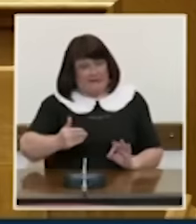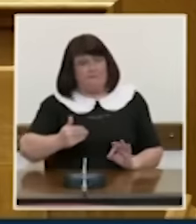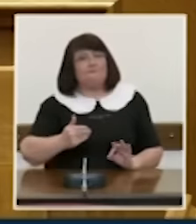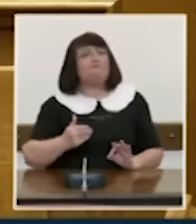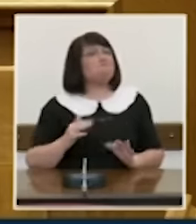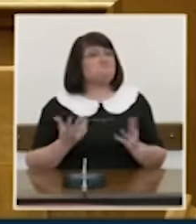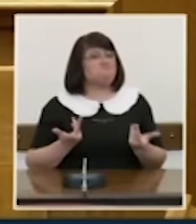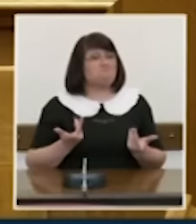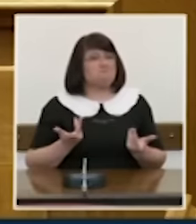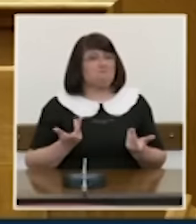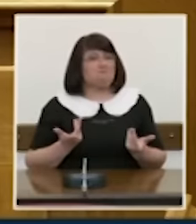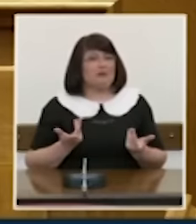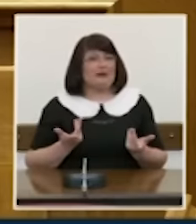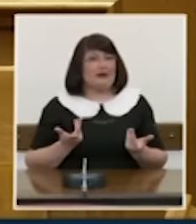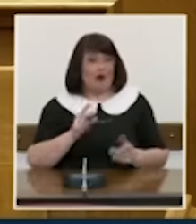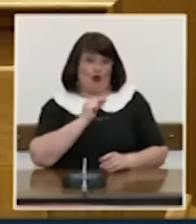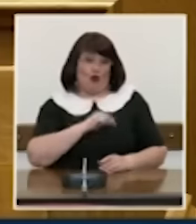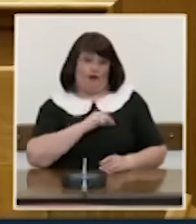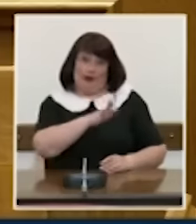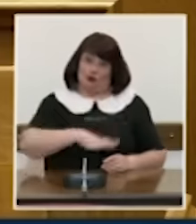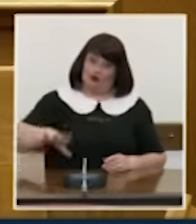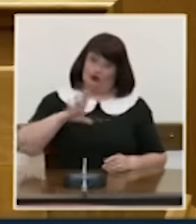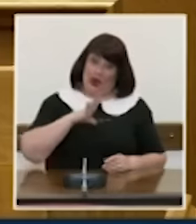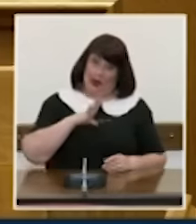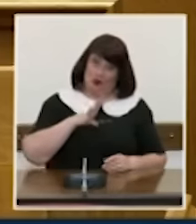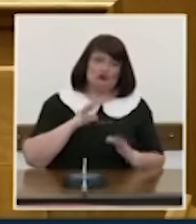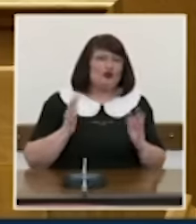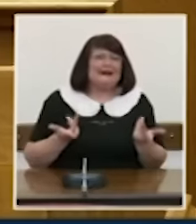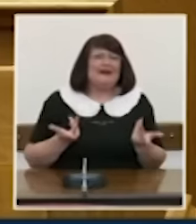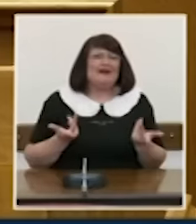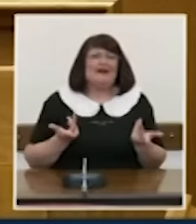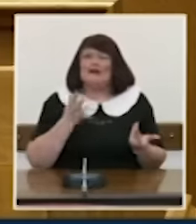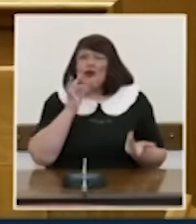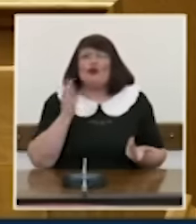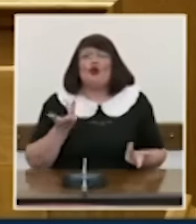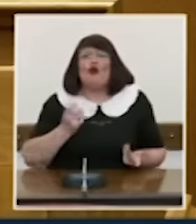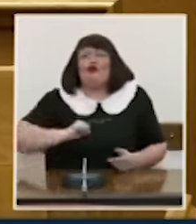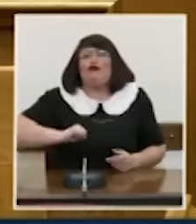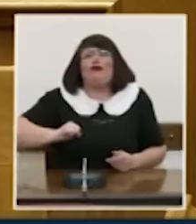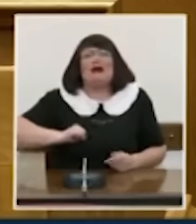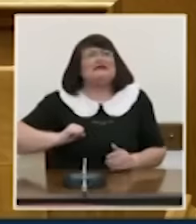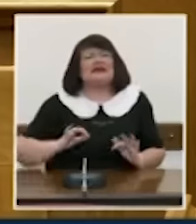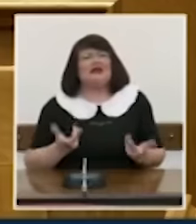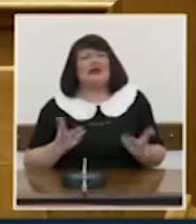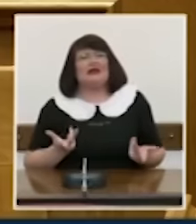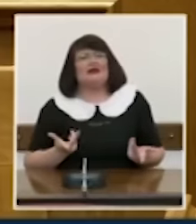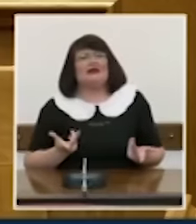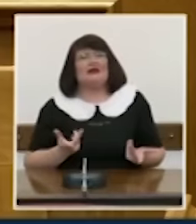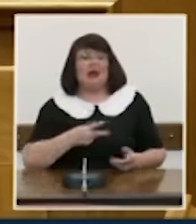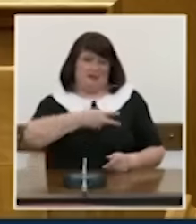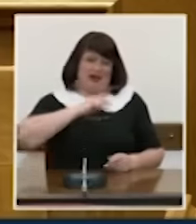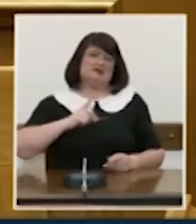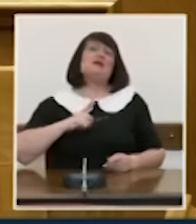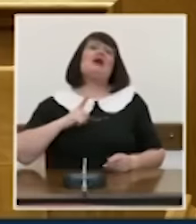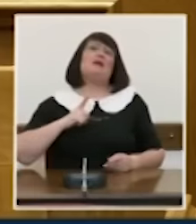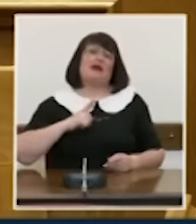ετοιμάζεστε να κάνετε, είναι προς όφελος του ελληνικού λαού, τότε γιατί φοβάστε κάτι τέτοιο? Δεν περιμένουμε απάντηση. Ρητορικό